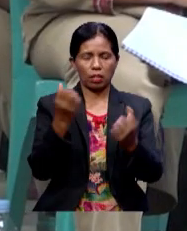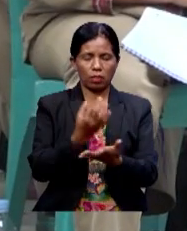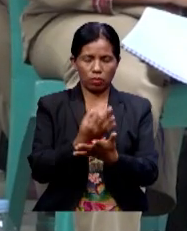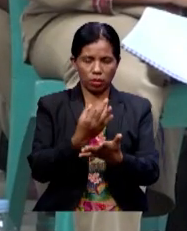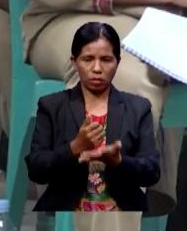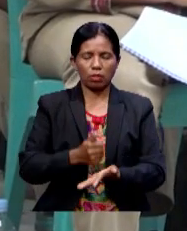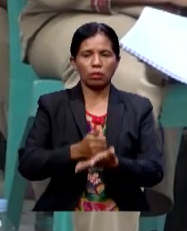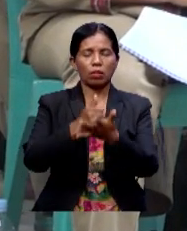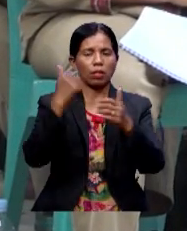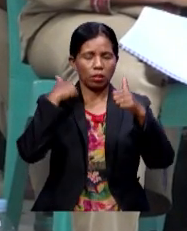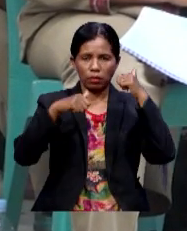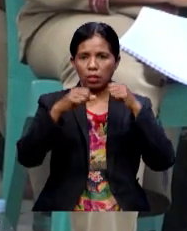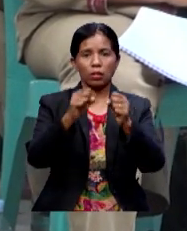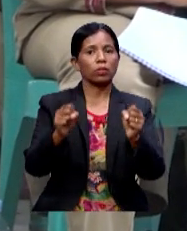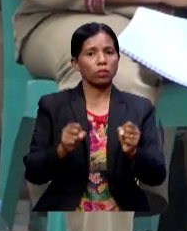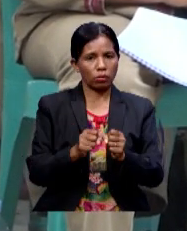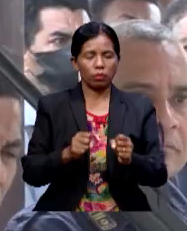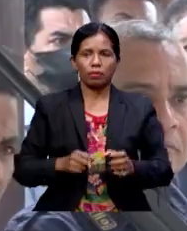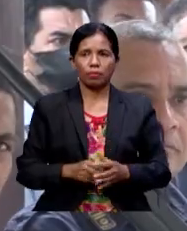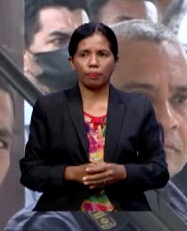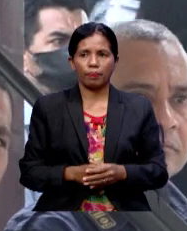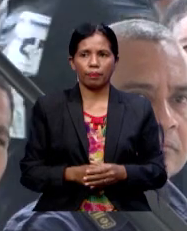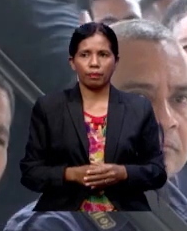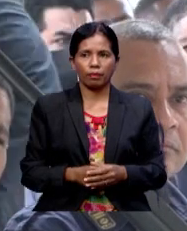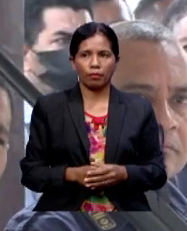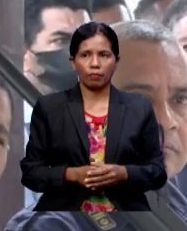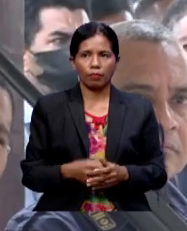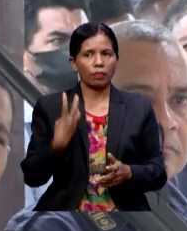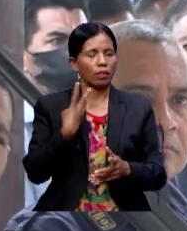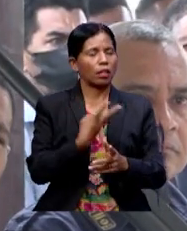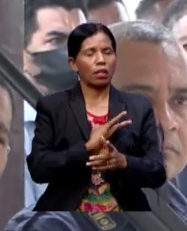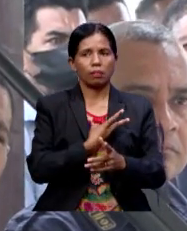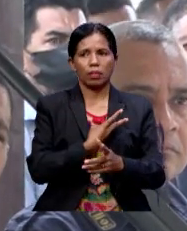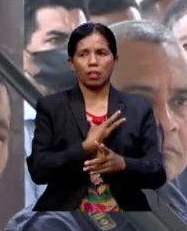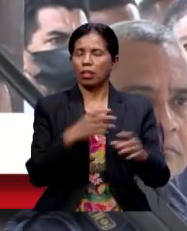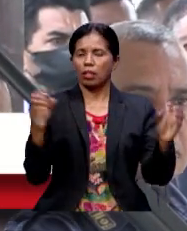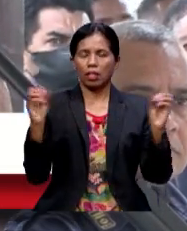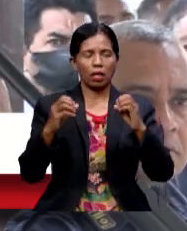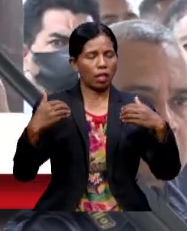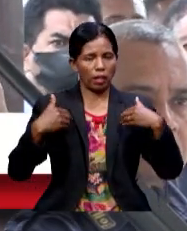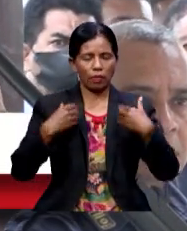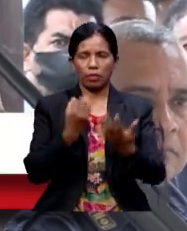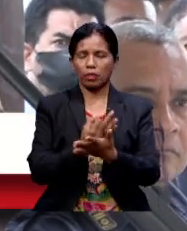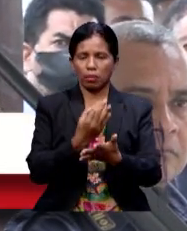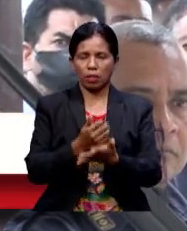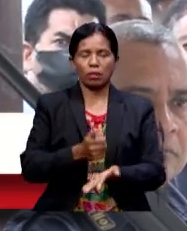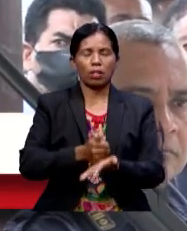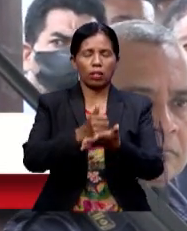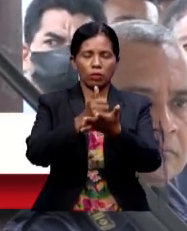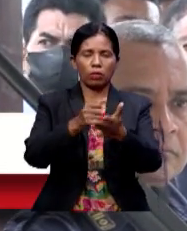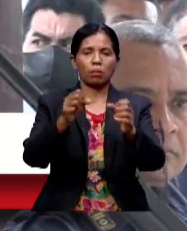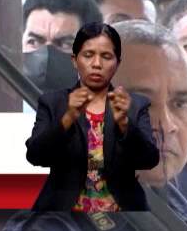nian. Ami la ia orçamento apoio atu. Alu